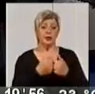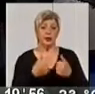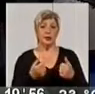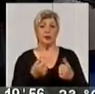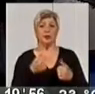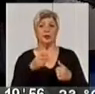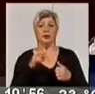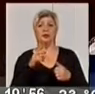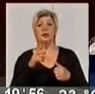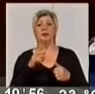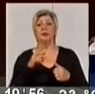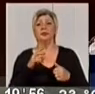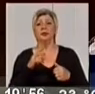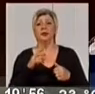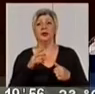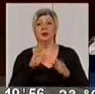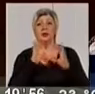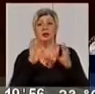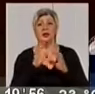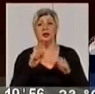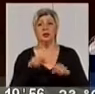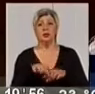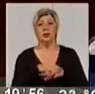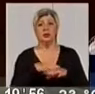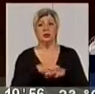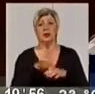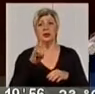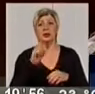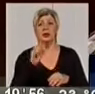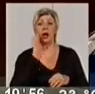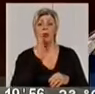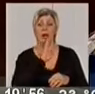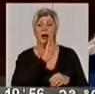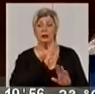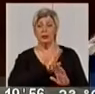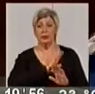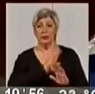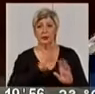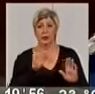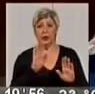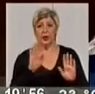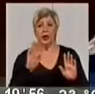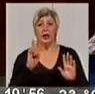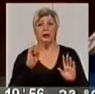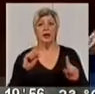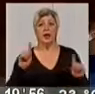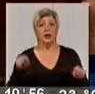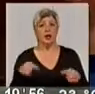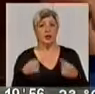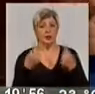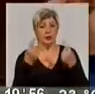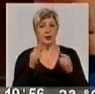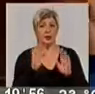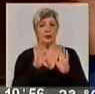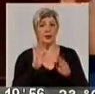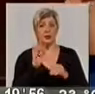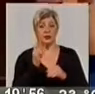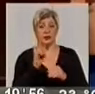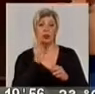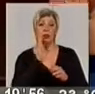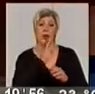Бережна Перемоги, 26. На маму – ні, на реабілітацію тільки дитини, але мама може там перебувати